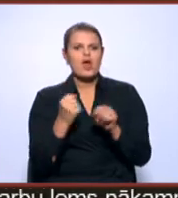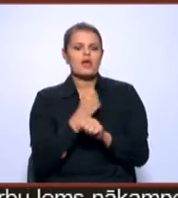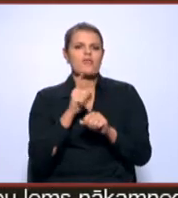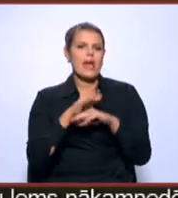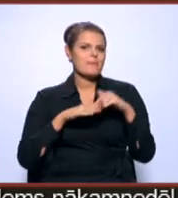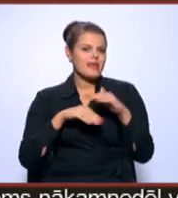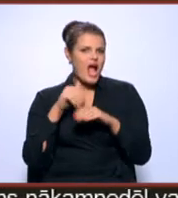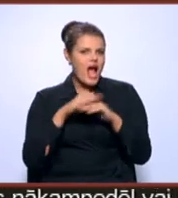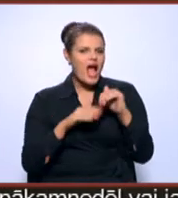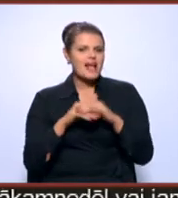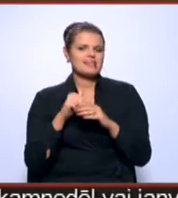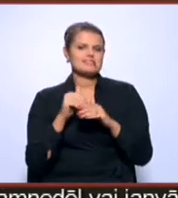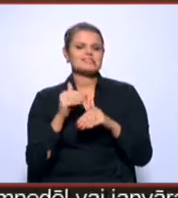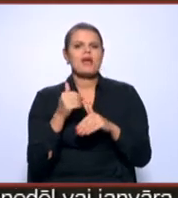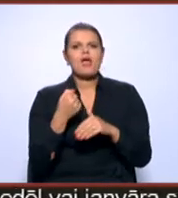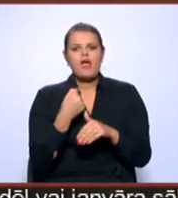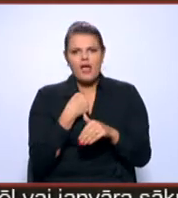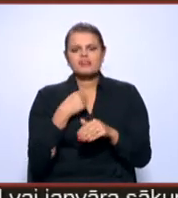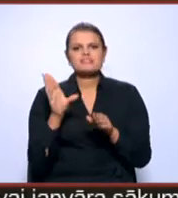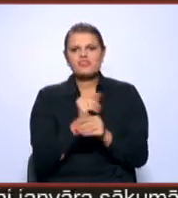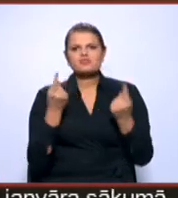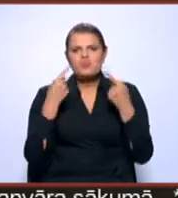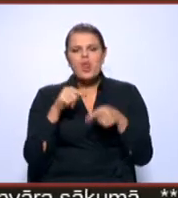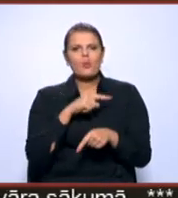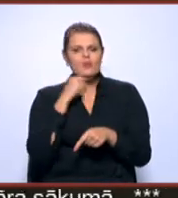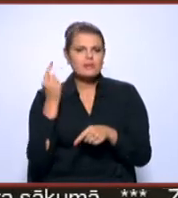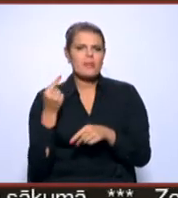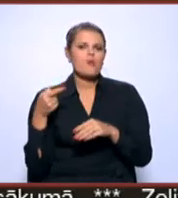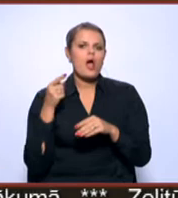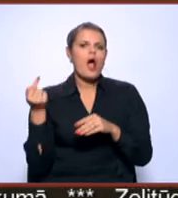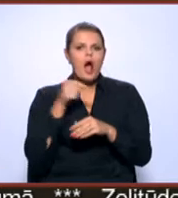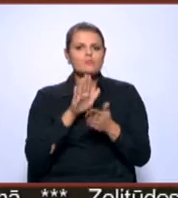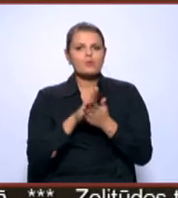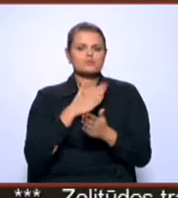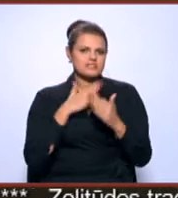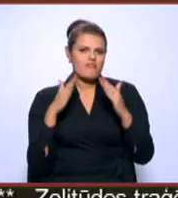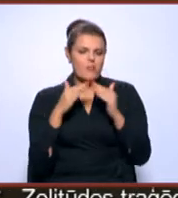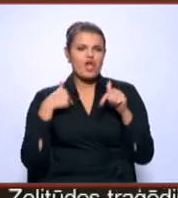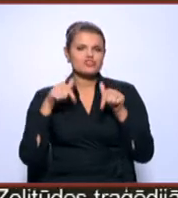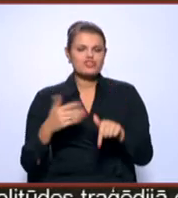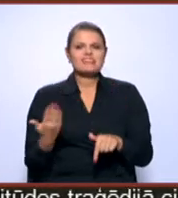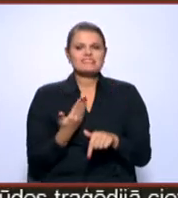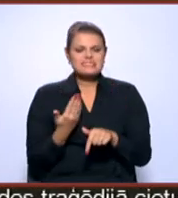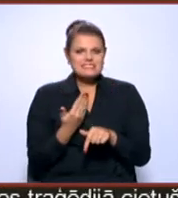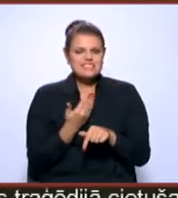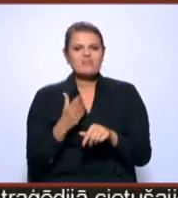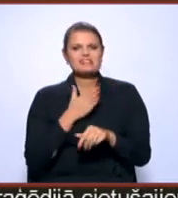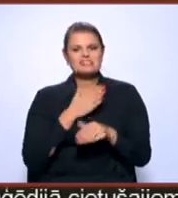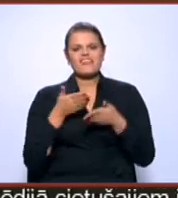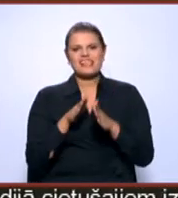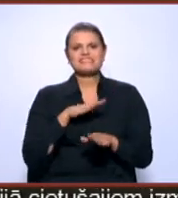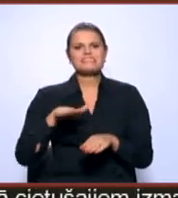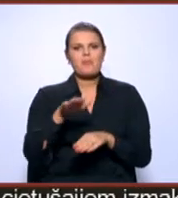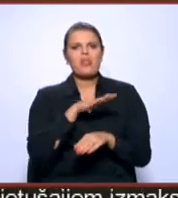rezidentūrā, es visu laiku gribu atbraukt uz savu māju, vienkārši es te dzīvoju, jā, savu